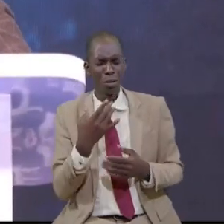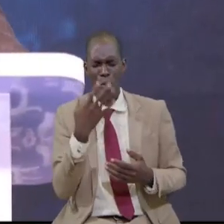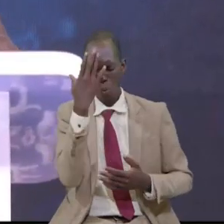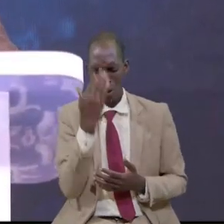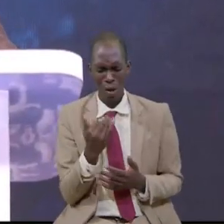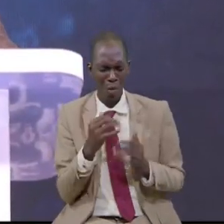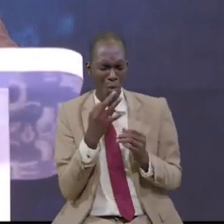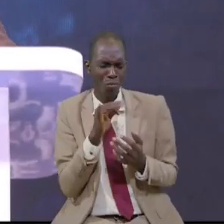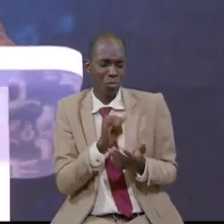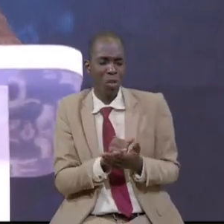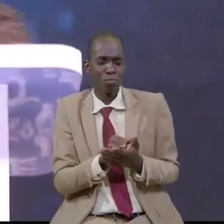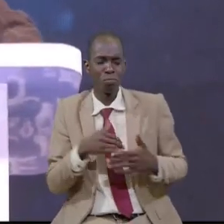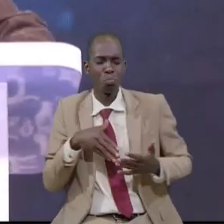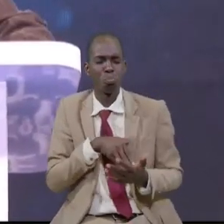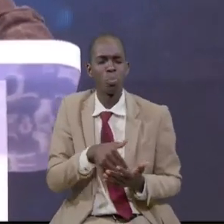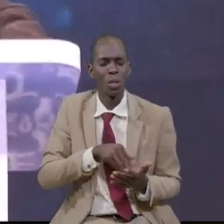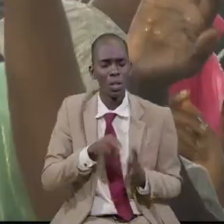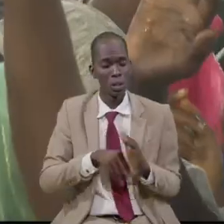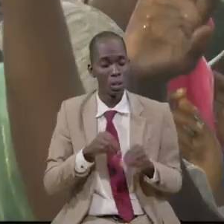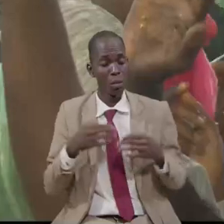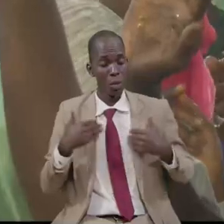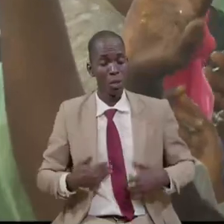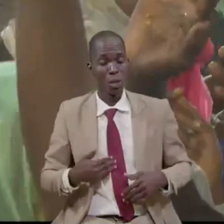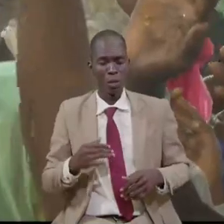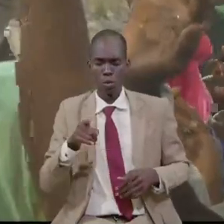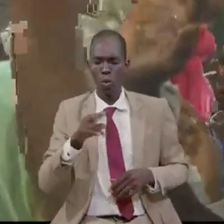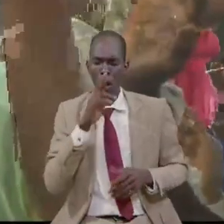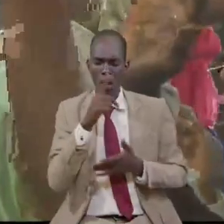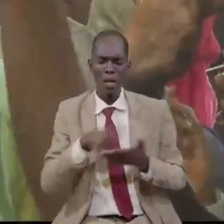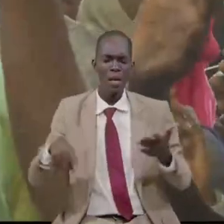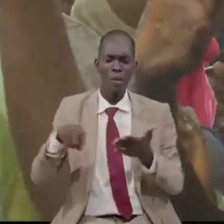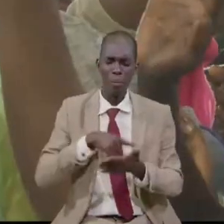mal c'est annulé au nom de